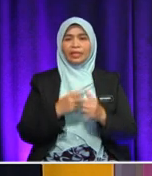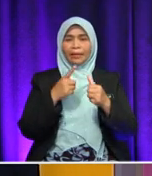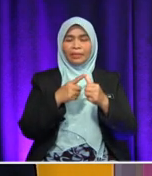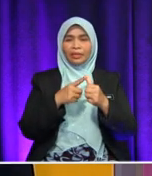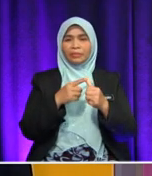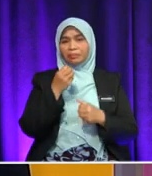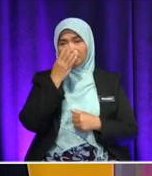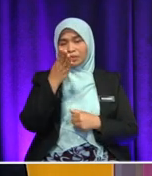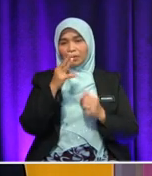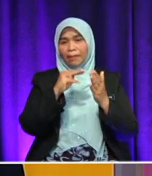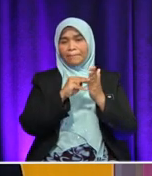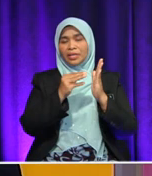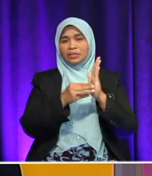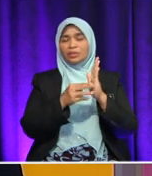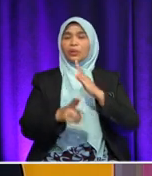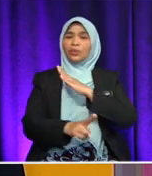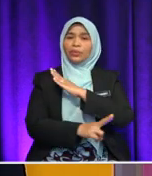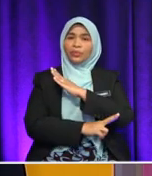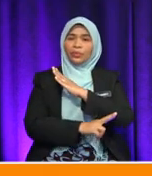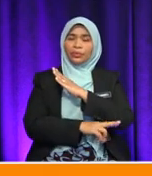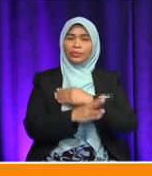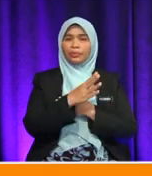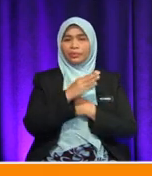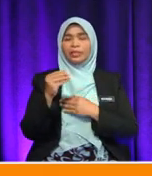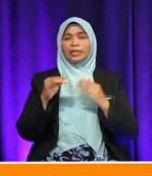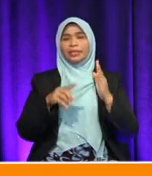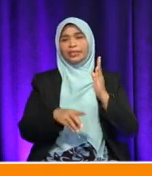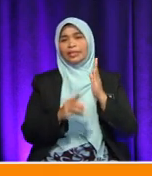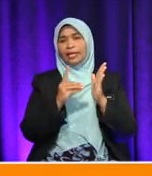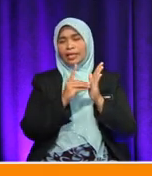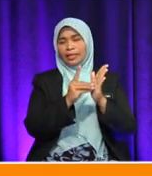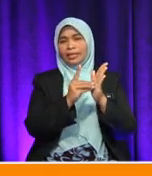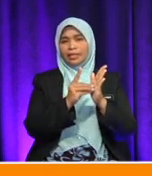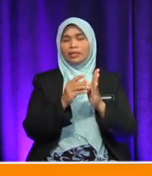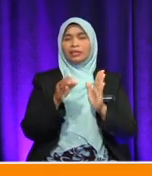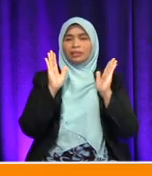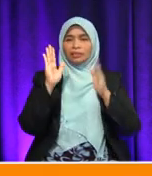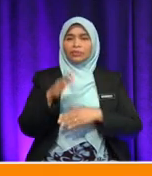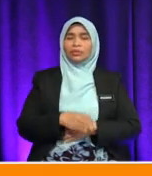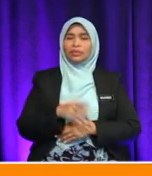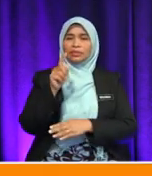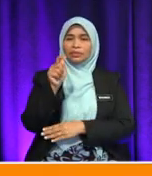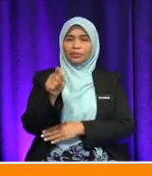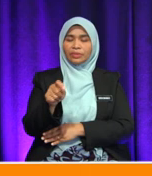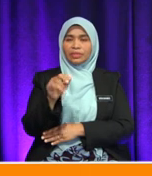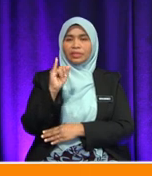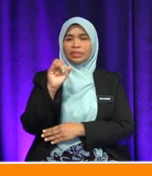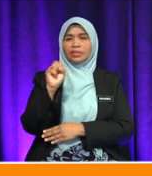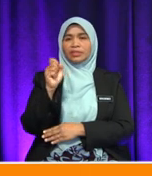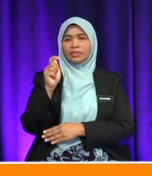menyatakan maksud hukum dan Dalil salat sunat istikharah hukum dan Dalil jadi putri